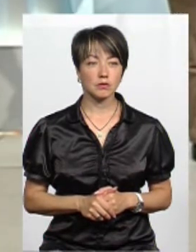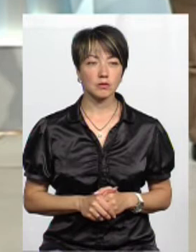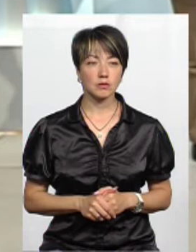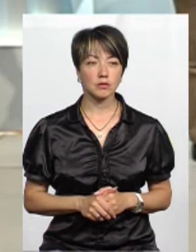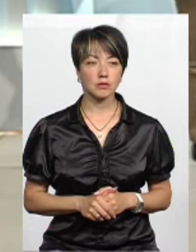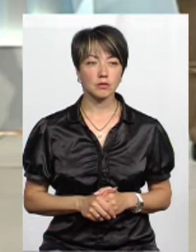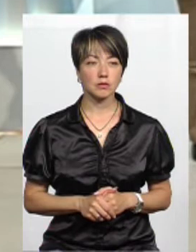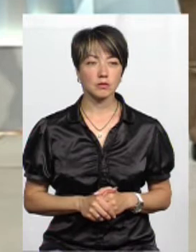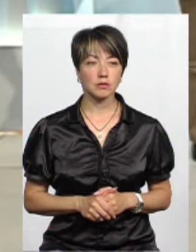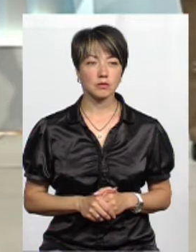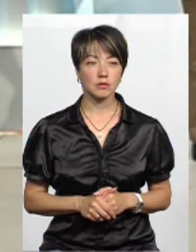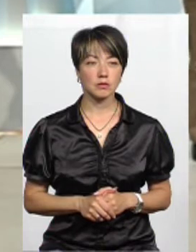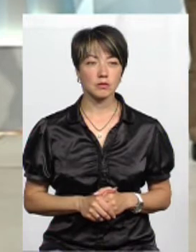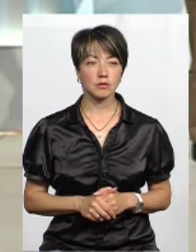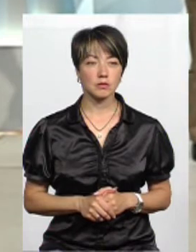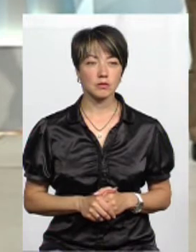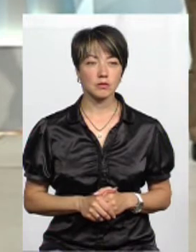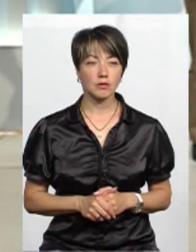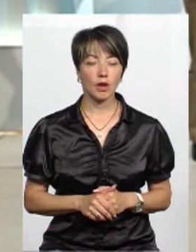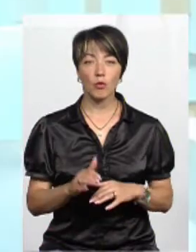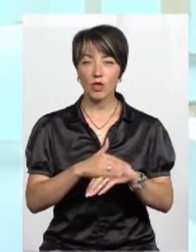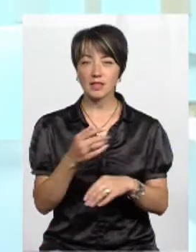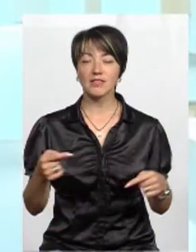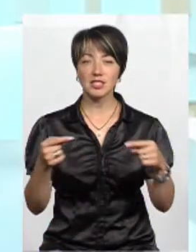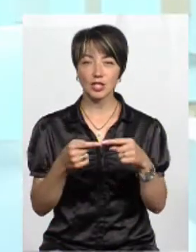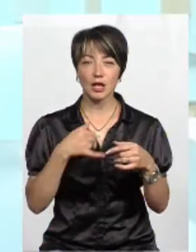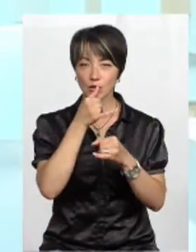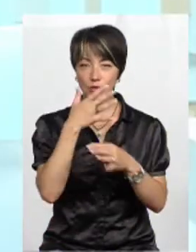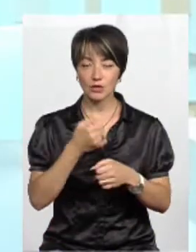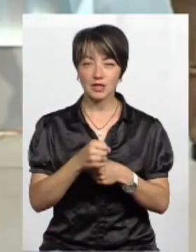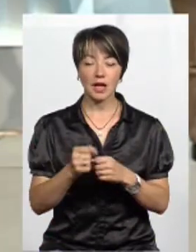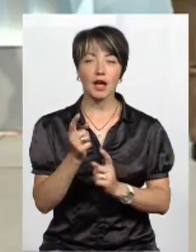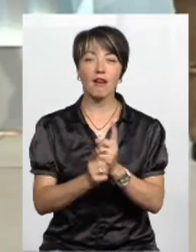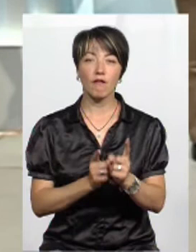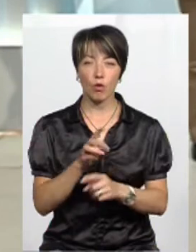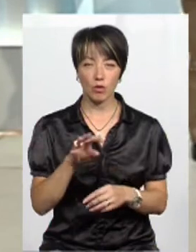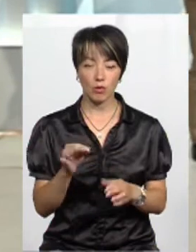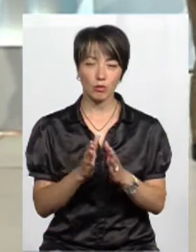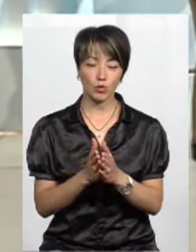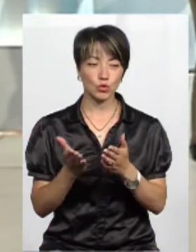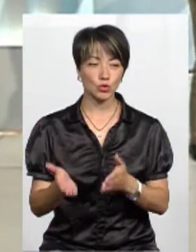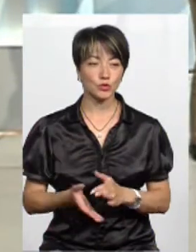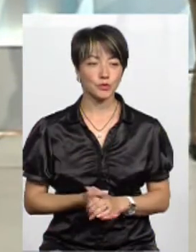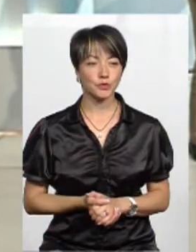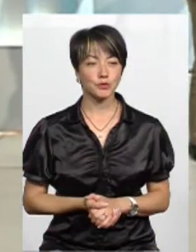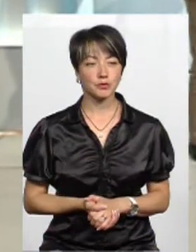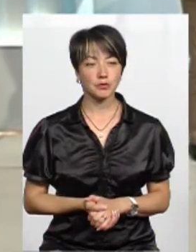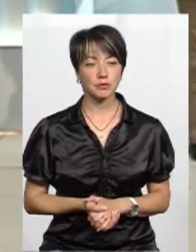Ви виберіть за власним цином. Будь ласка, визначайтеся. Реформи, я не можу. Реформи, прошу.